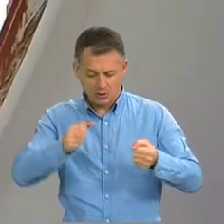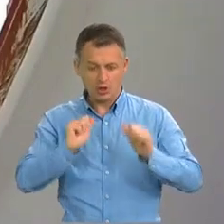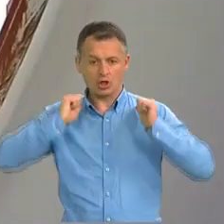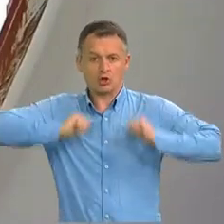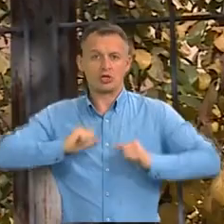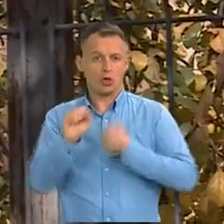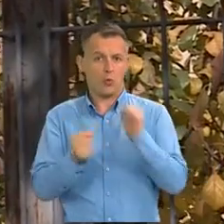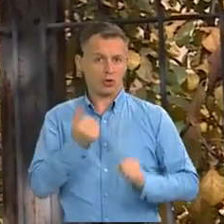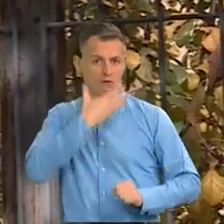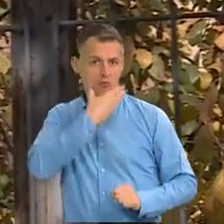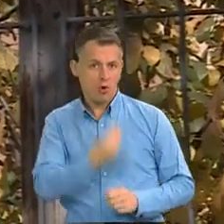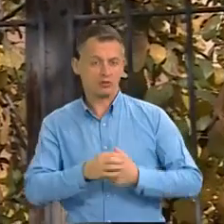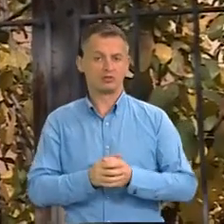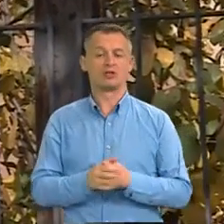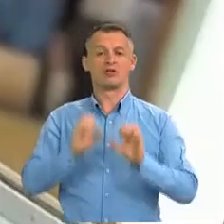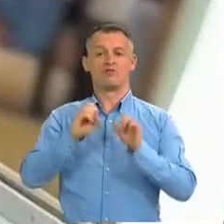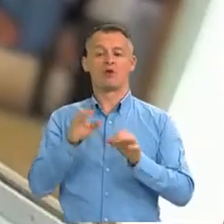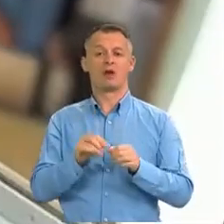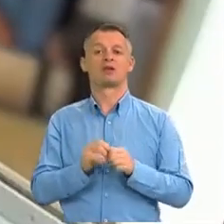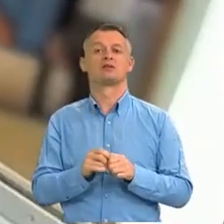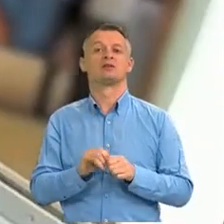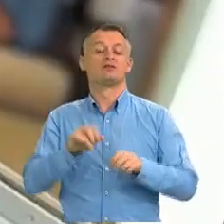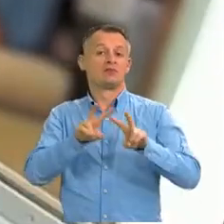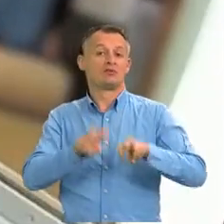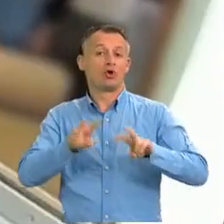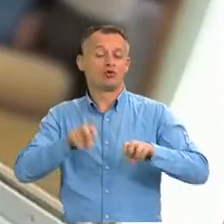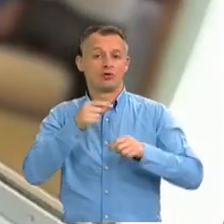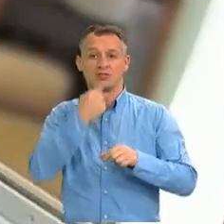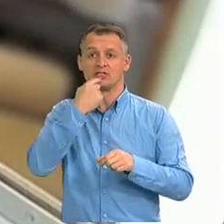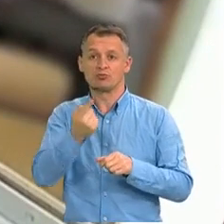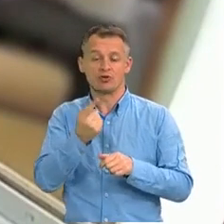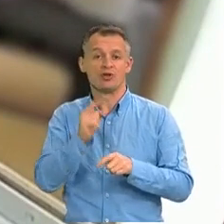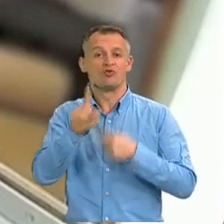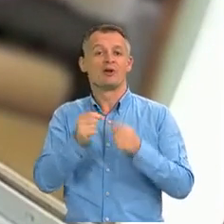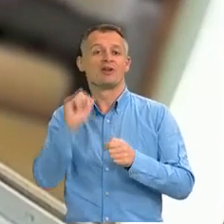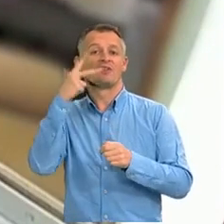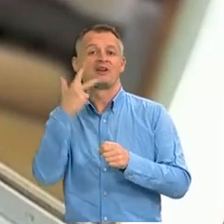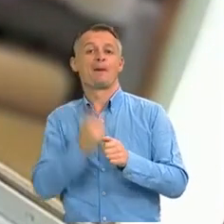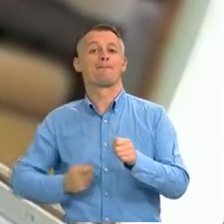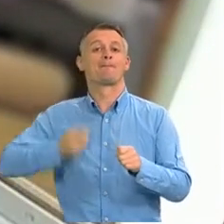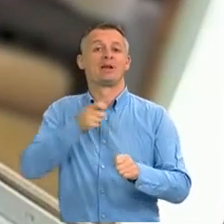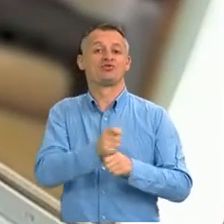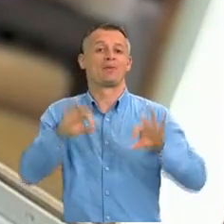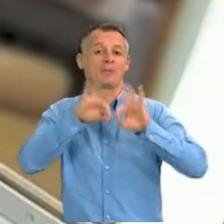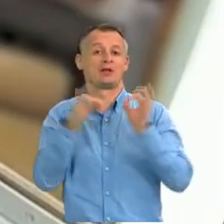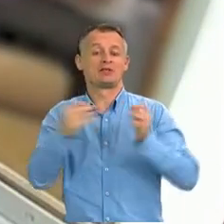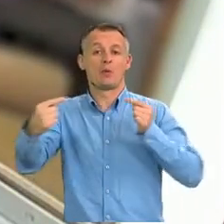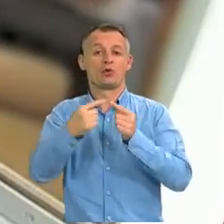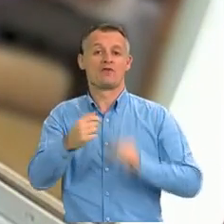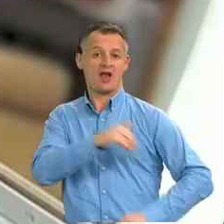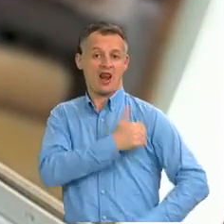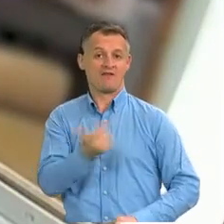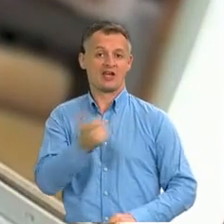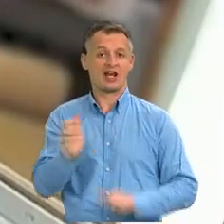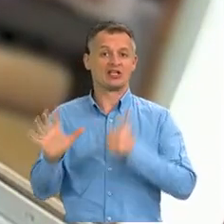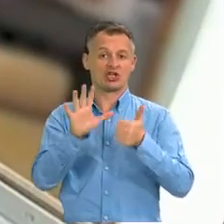frumos. Surse din anchetă spun că acțiunea polițiștilor din Ilfov a venit și ca urmare a 3 plângeri făcute de părinți împotriva unui elev de clasa 6-a, care